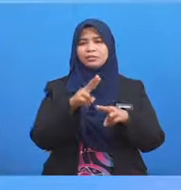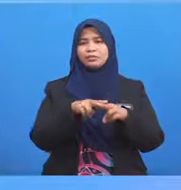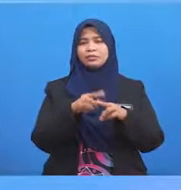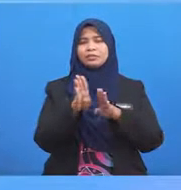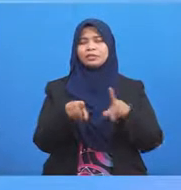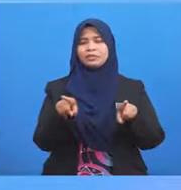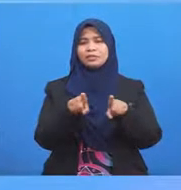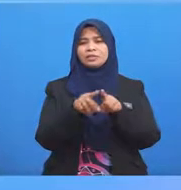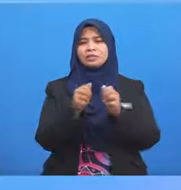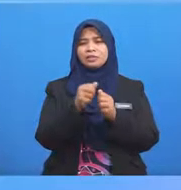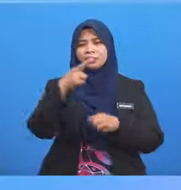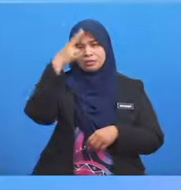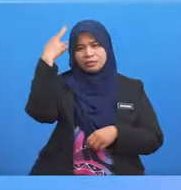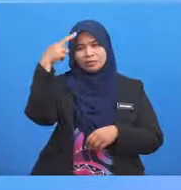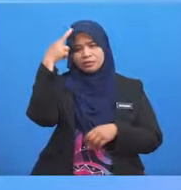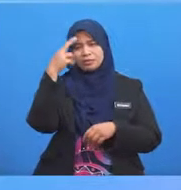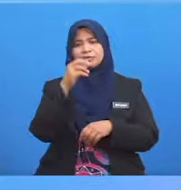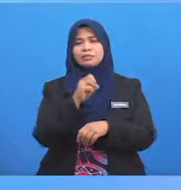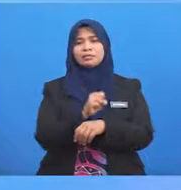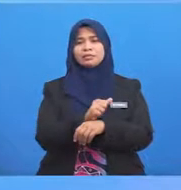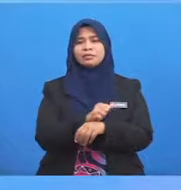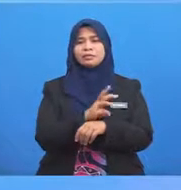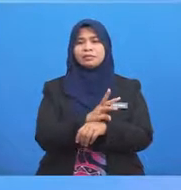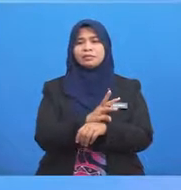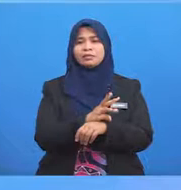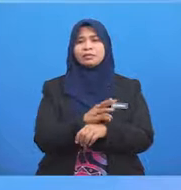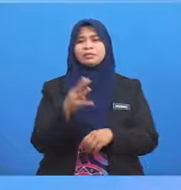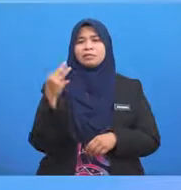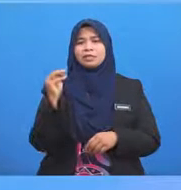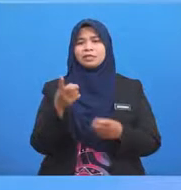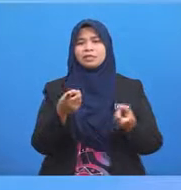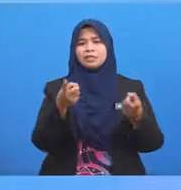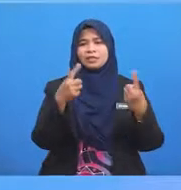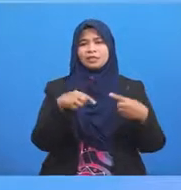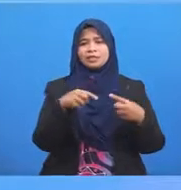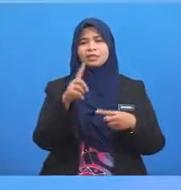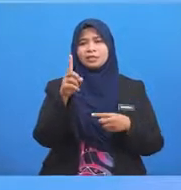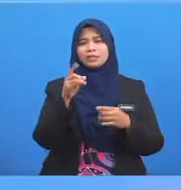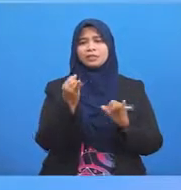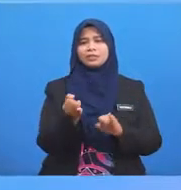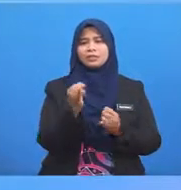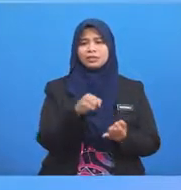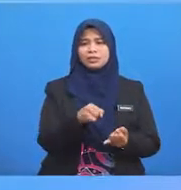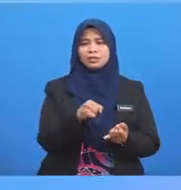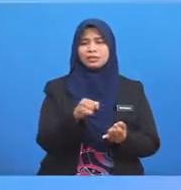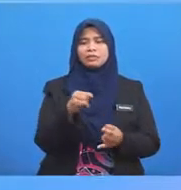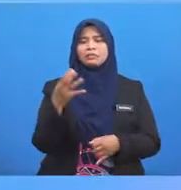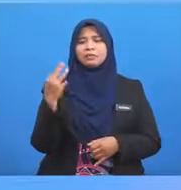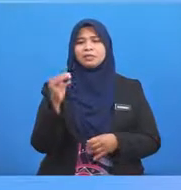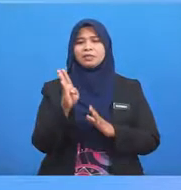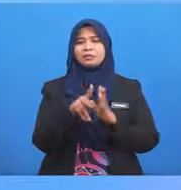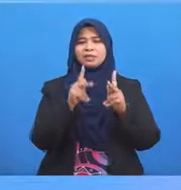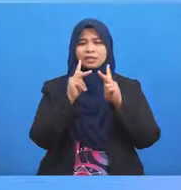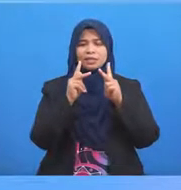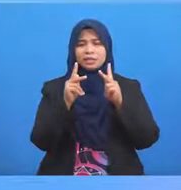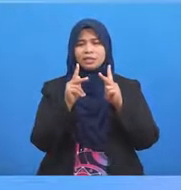dengan Rasulullah sallallahu alaihi wasallam, maka didatangkan satu jenazah. Mereka berkata,